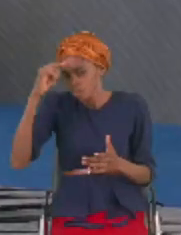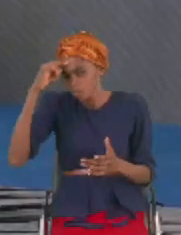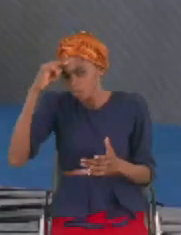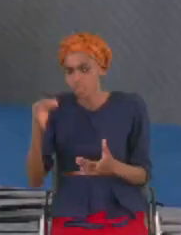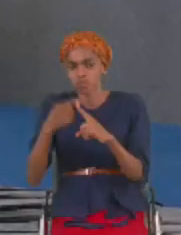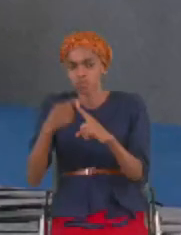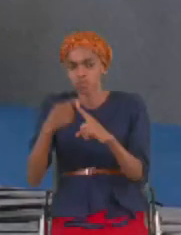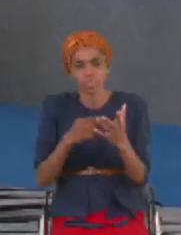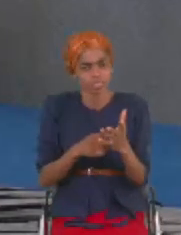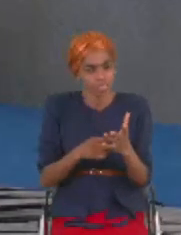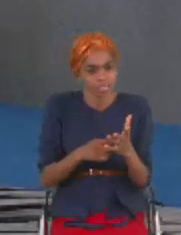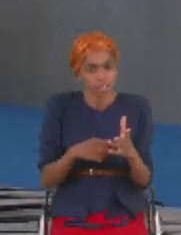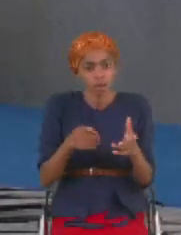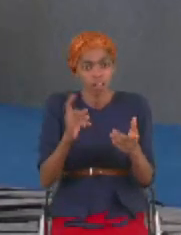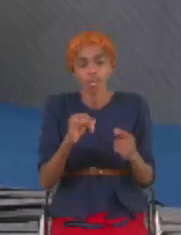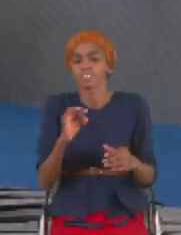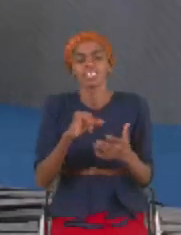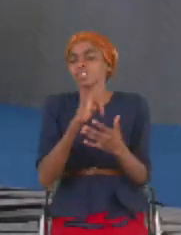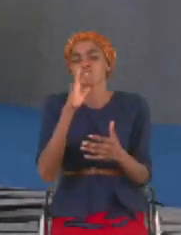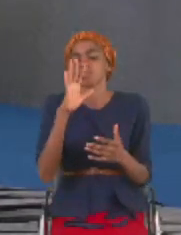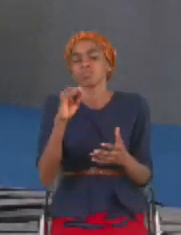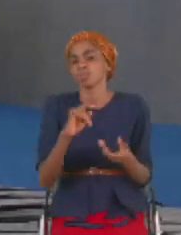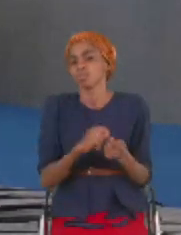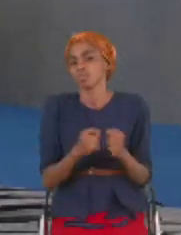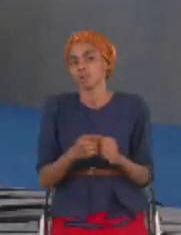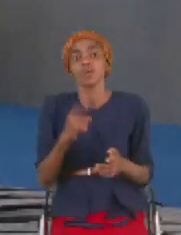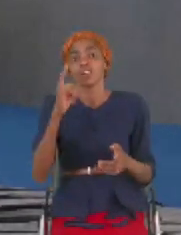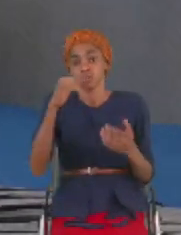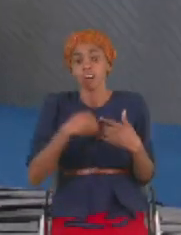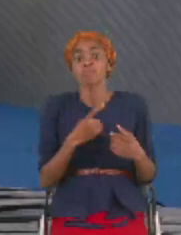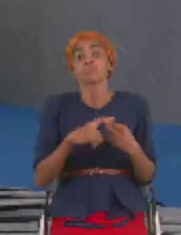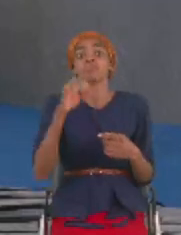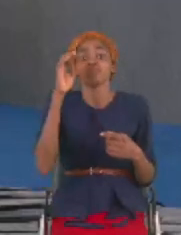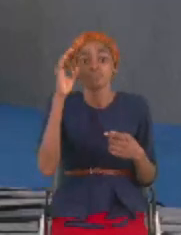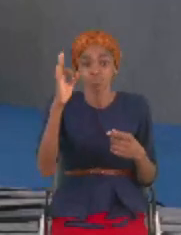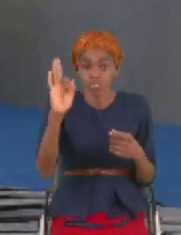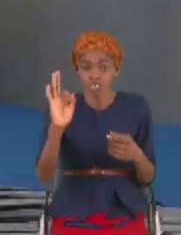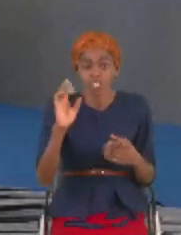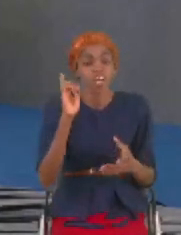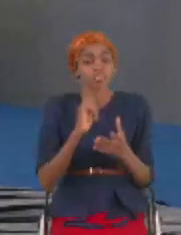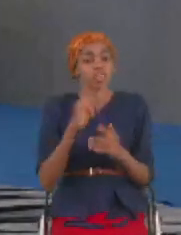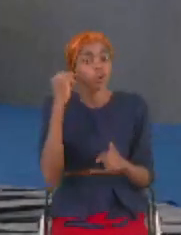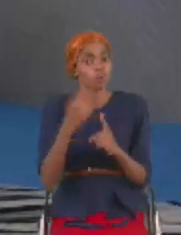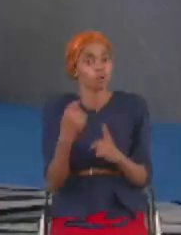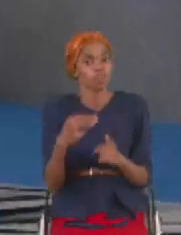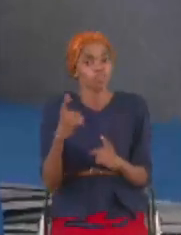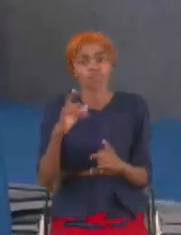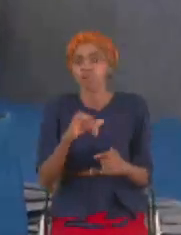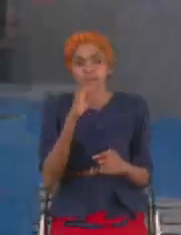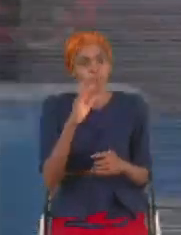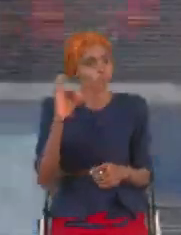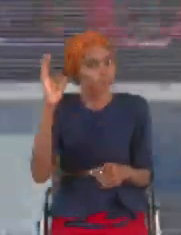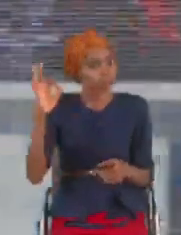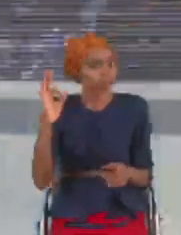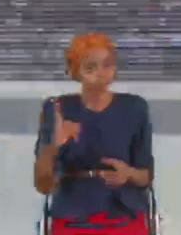non ça ce n'est pas ton affaire presse la parole de dieu seulement tu ne dois pas prêcher